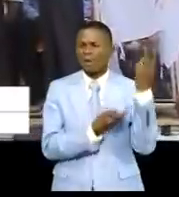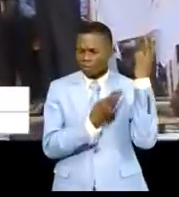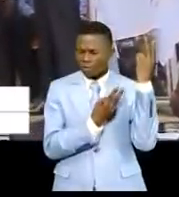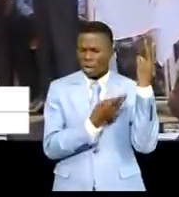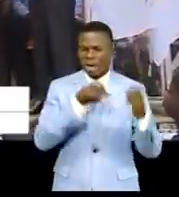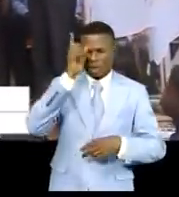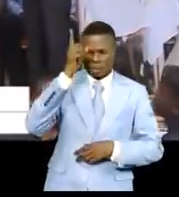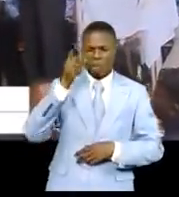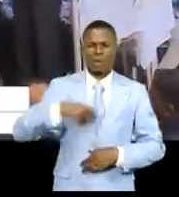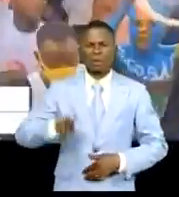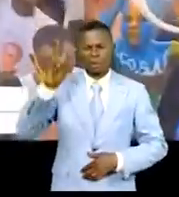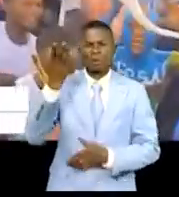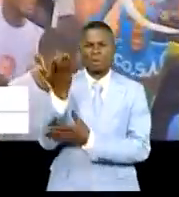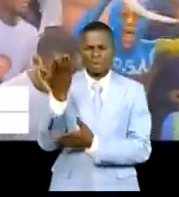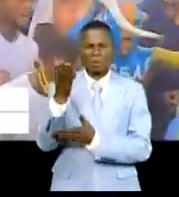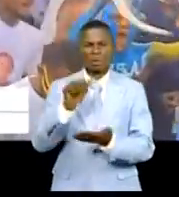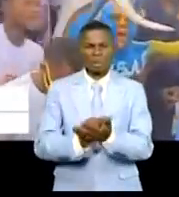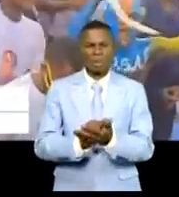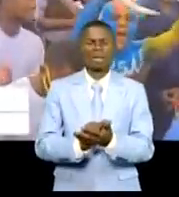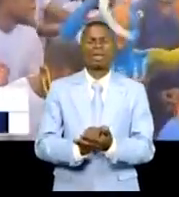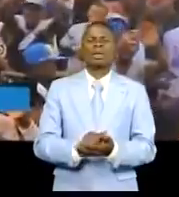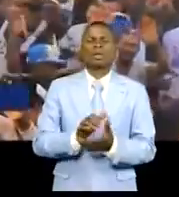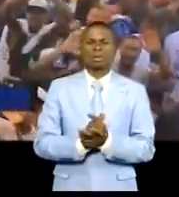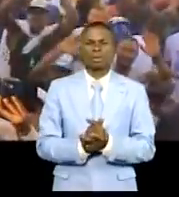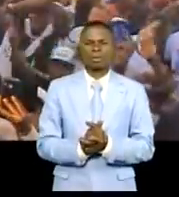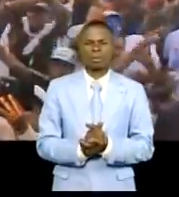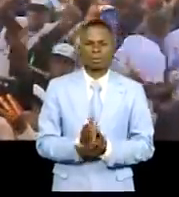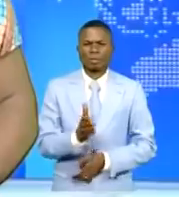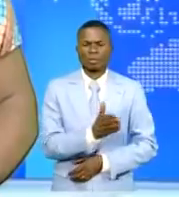par l'IDPS, a conclu Augustin Kabuya.